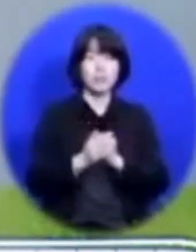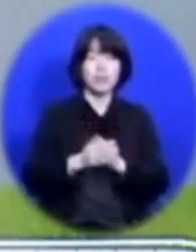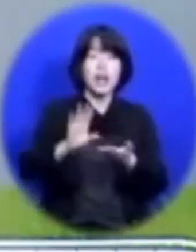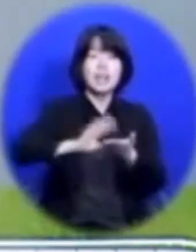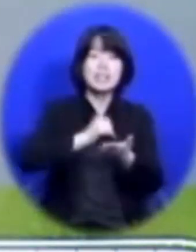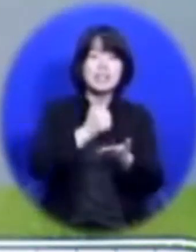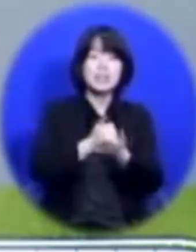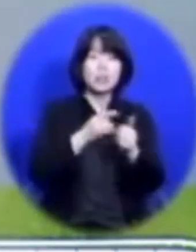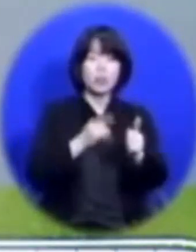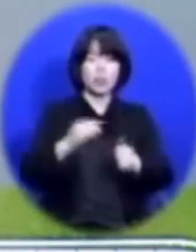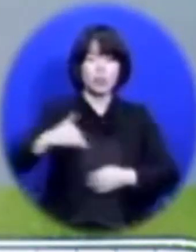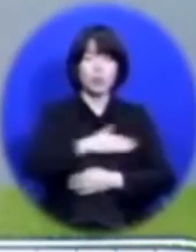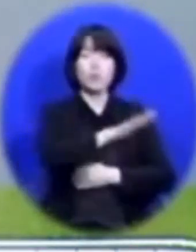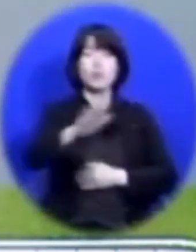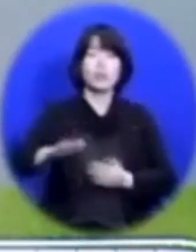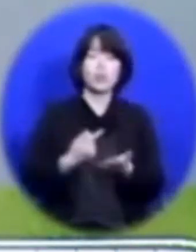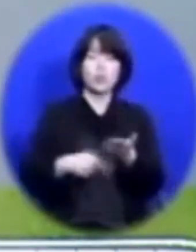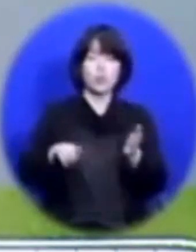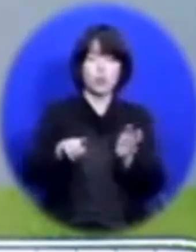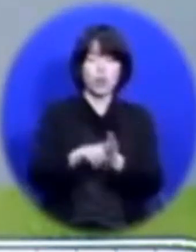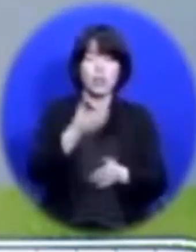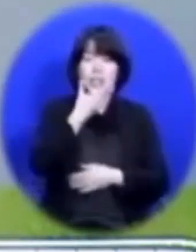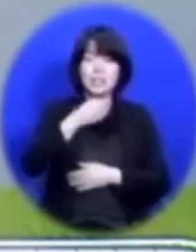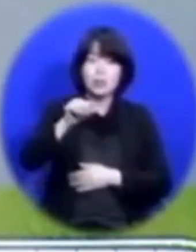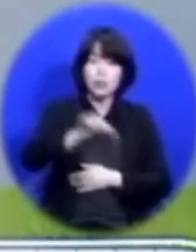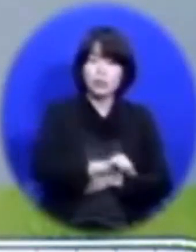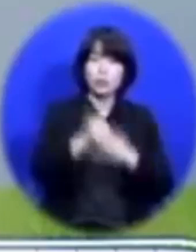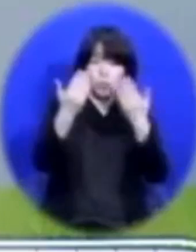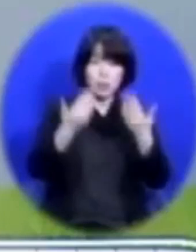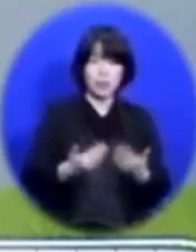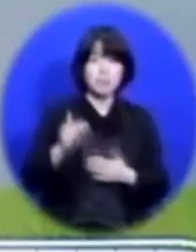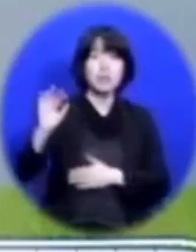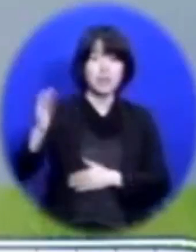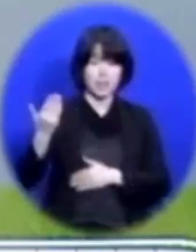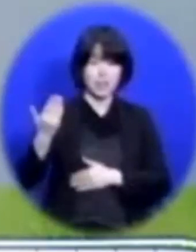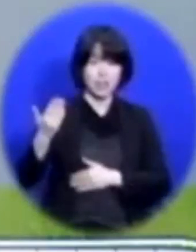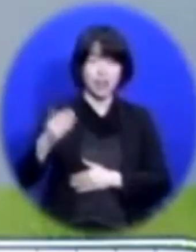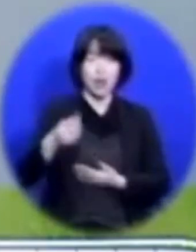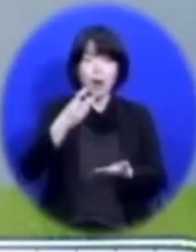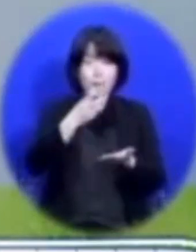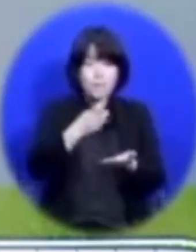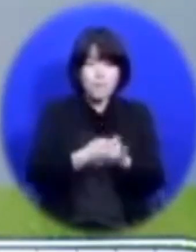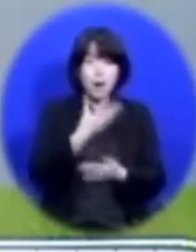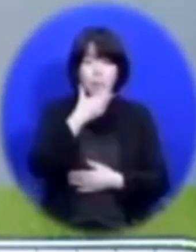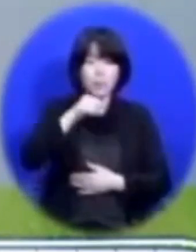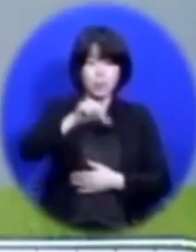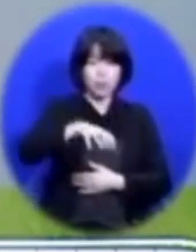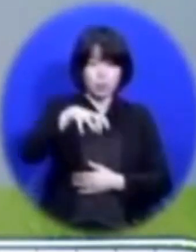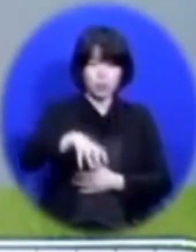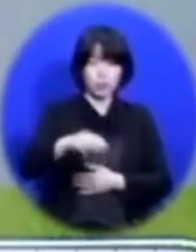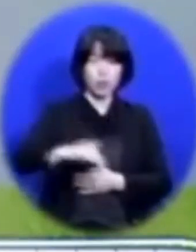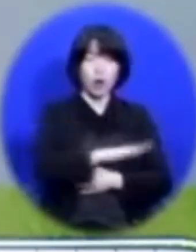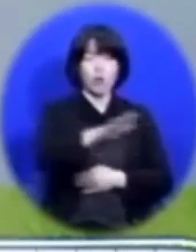13절을살펴볼까요?"그리스도께서우리를그저주에서건져내셨으니